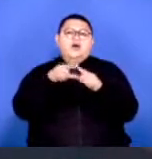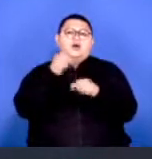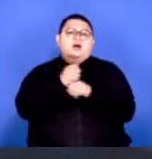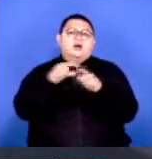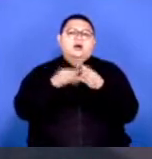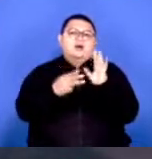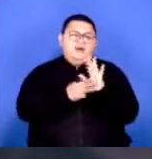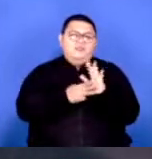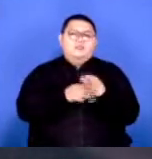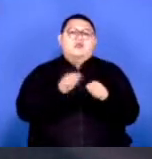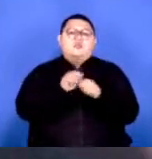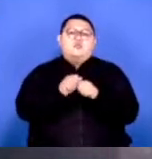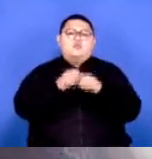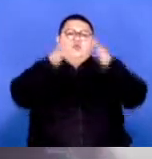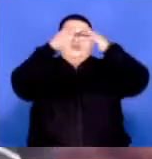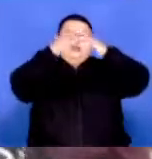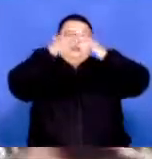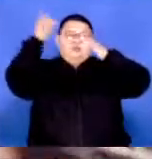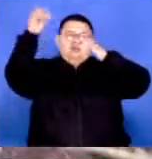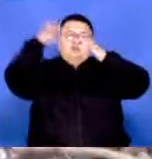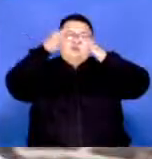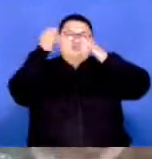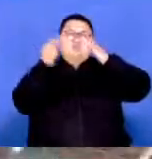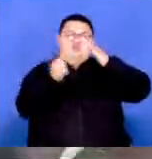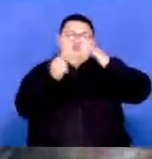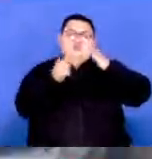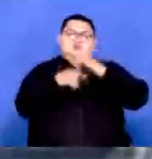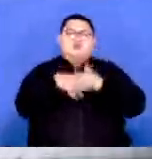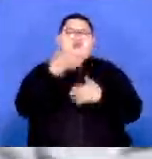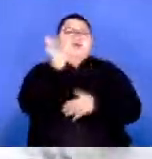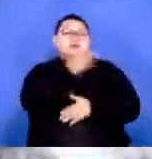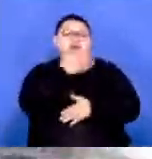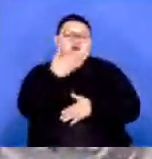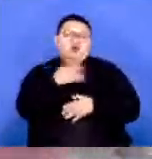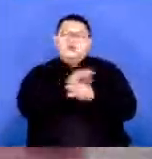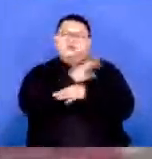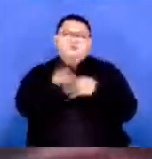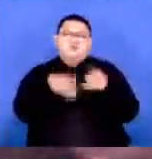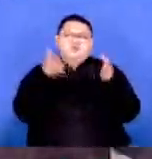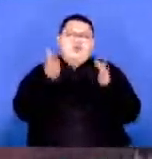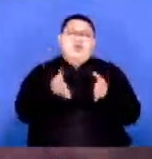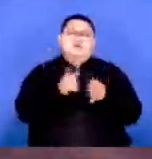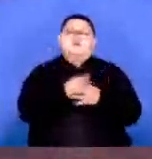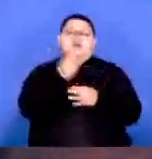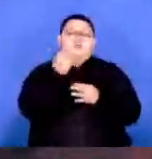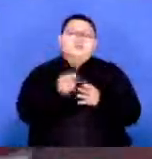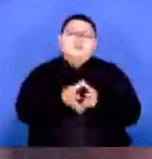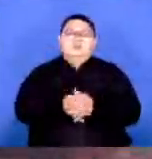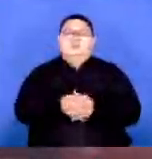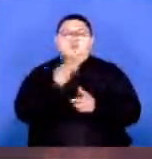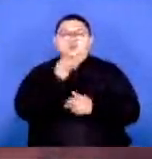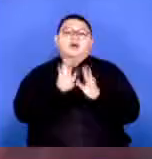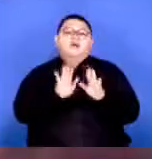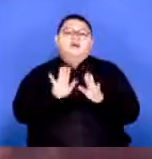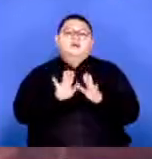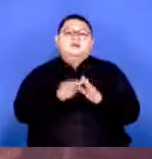Lapisan abu vulkanik membuat atap rumah warga memutih, demikian pula dedaunan dan ruas-ruas jalan. Untuk mengantisipasi